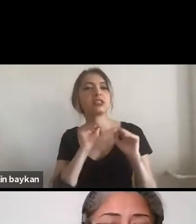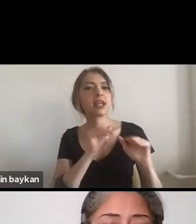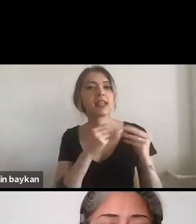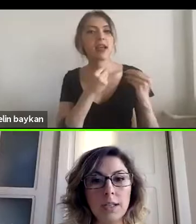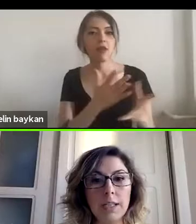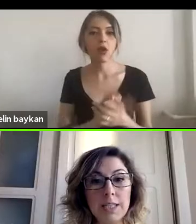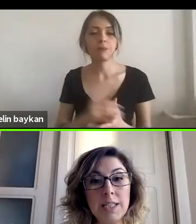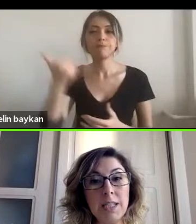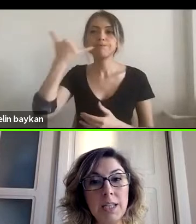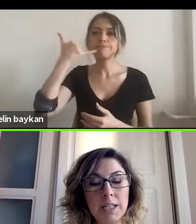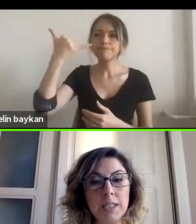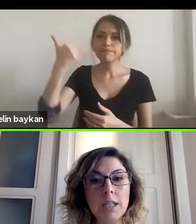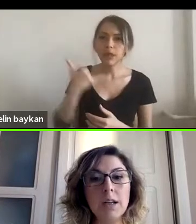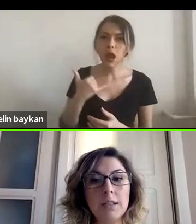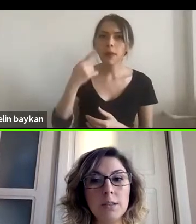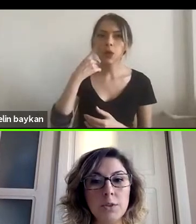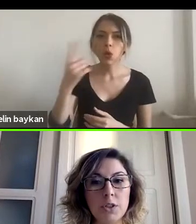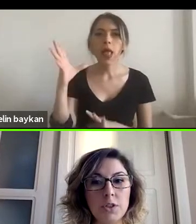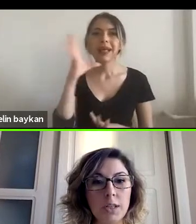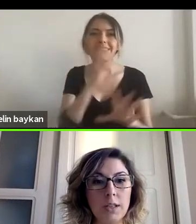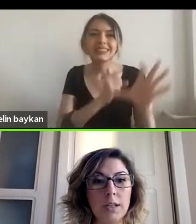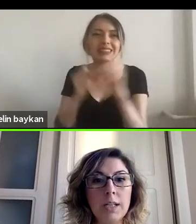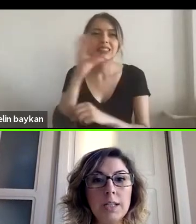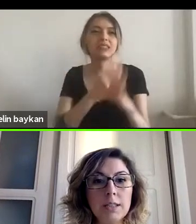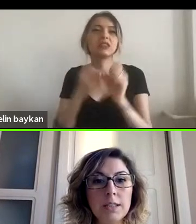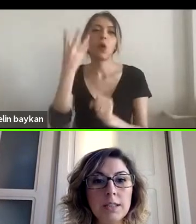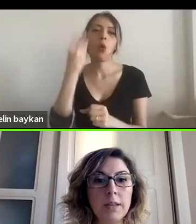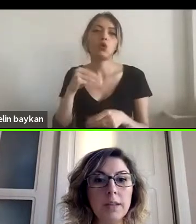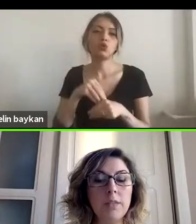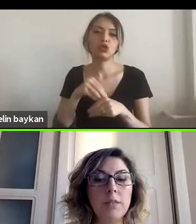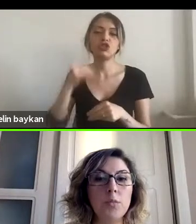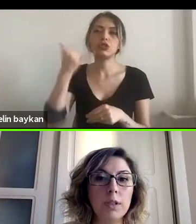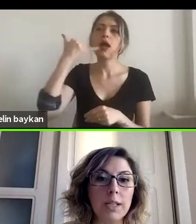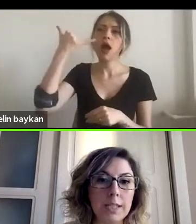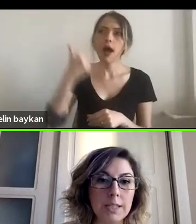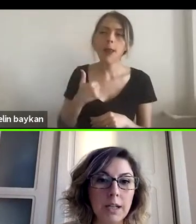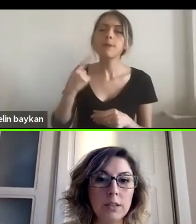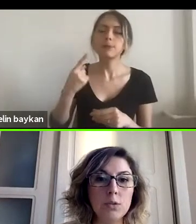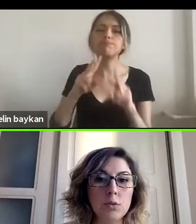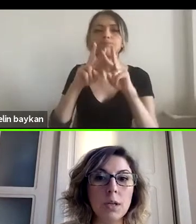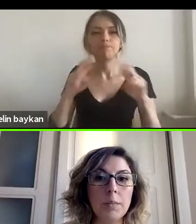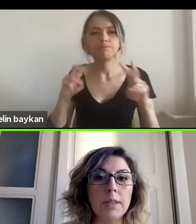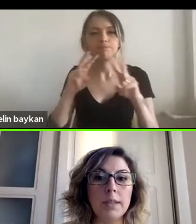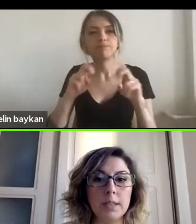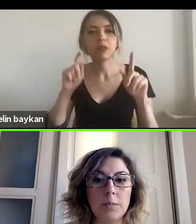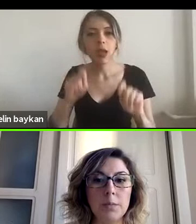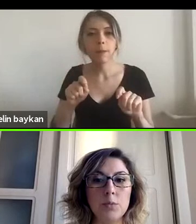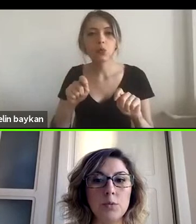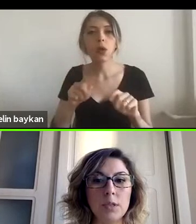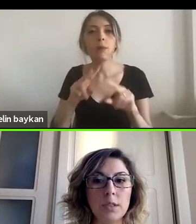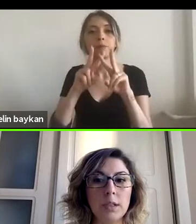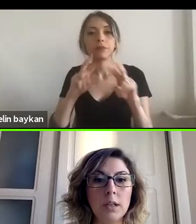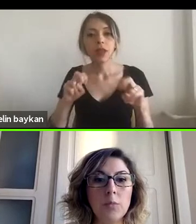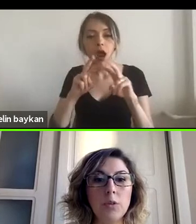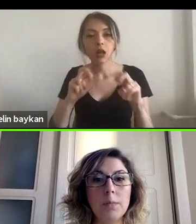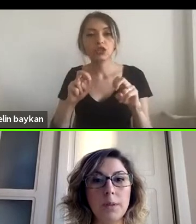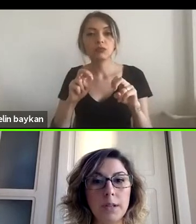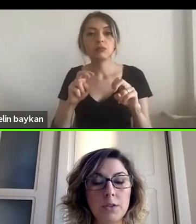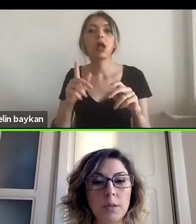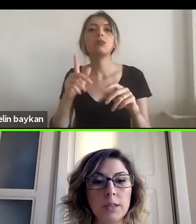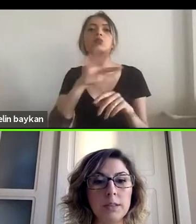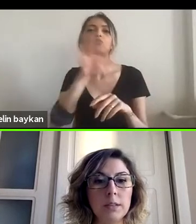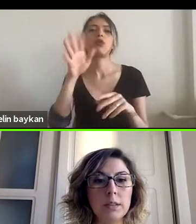ulaşan çağrılar gizlilik ilkesini ihlal etmeyecek şekilde analiz edilmekte ve bu analizler sosyal medya hesaplarımız üzerinden